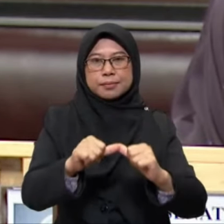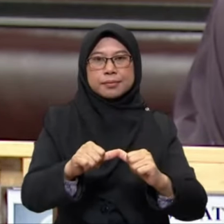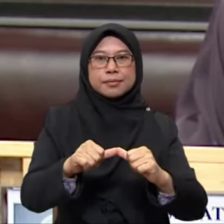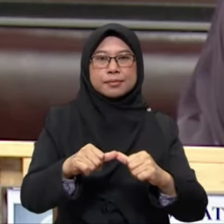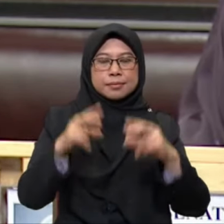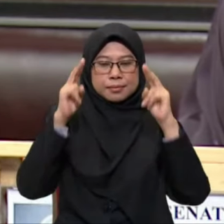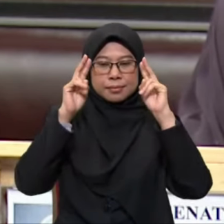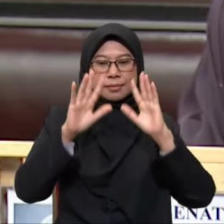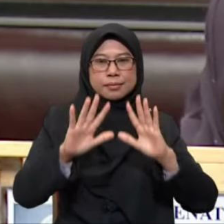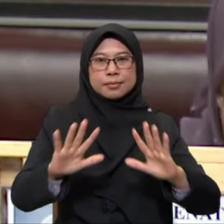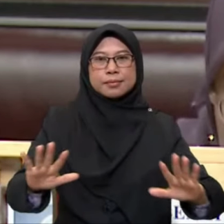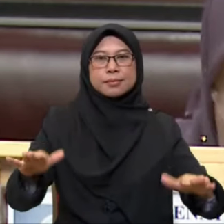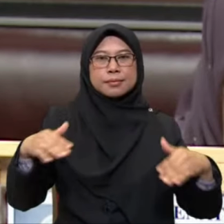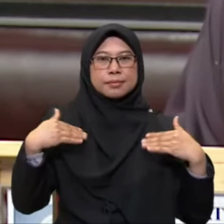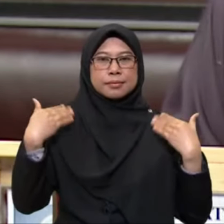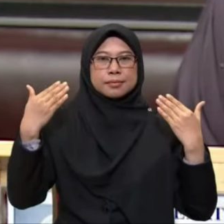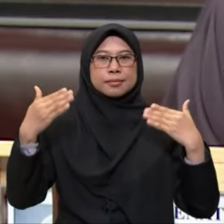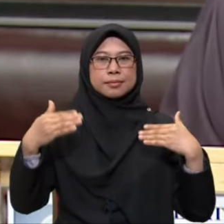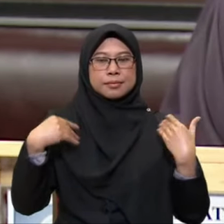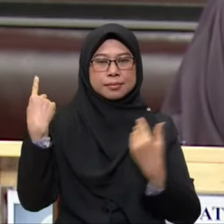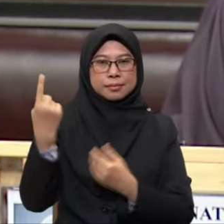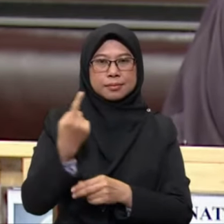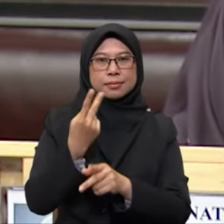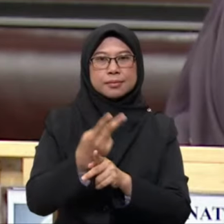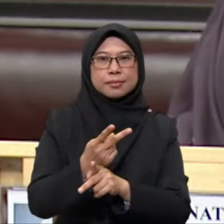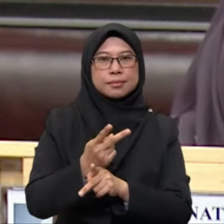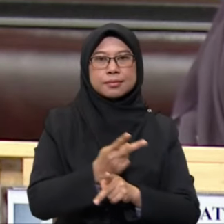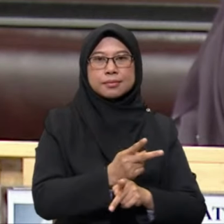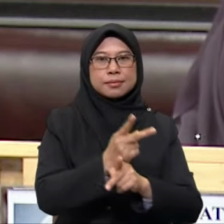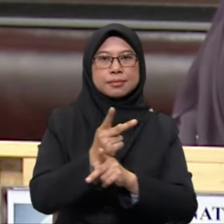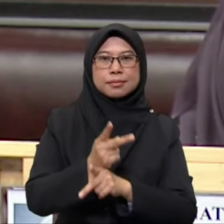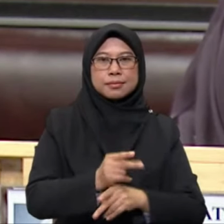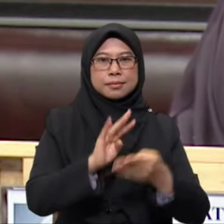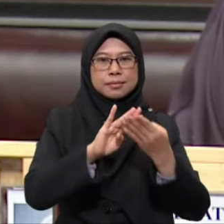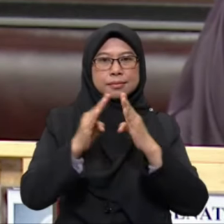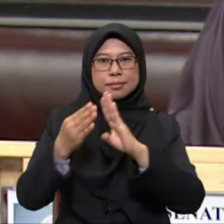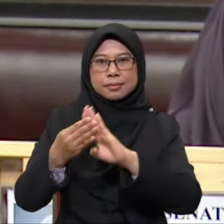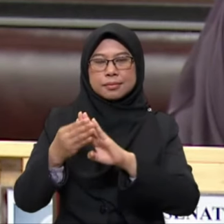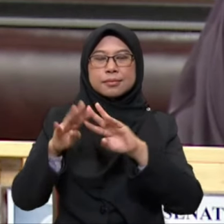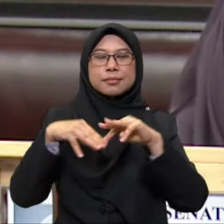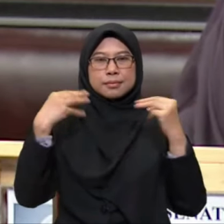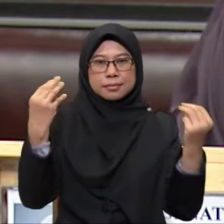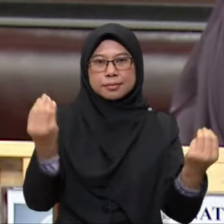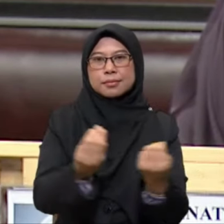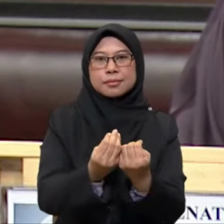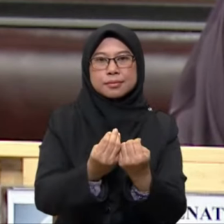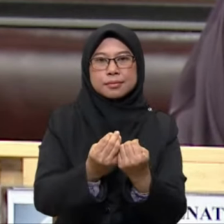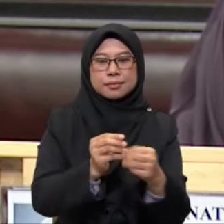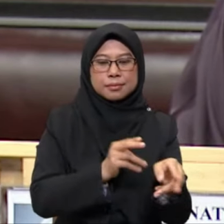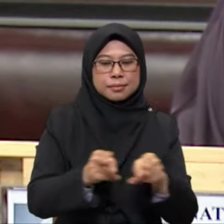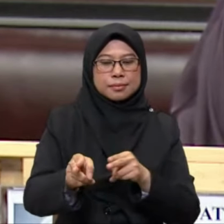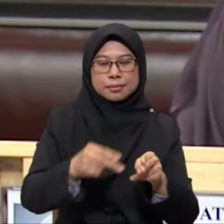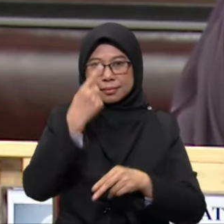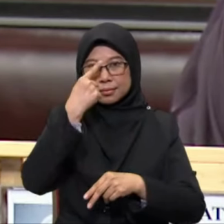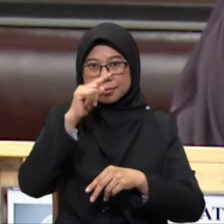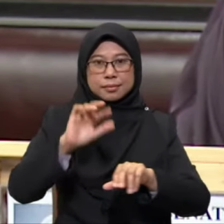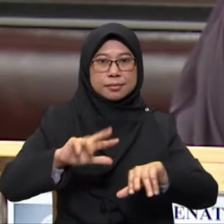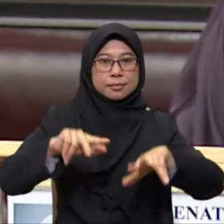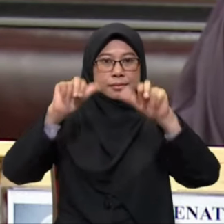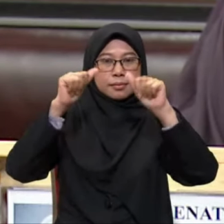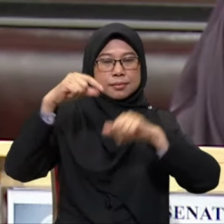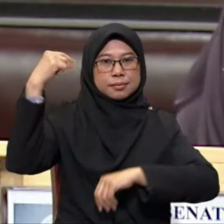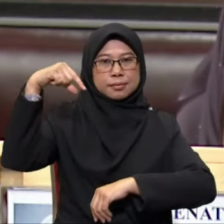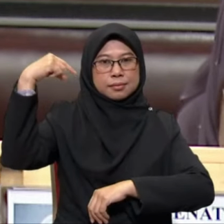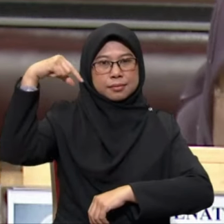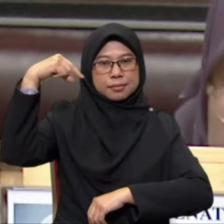keharmonian, kemakmuran sentiasa dipelihara dalam komuniti. Selain itu juga, usaha mempertingkatkan